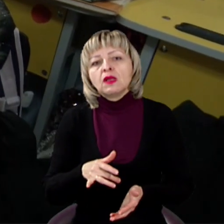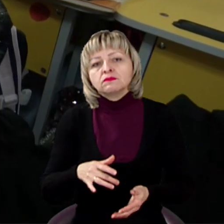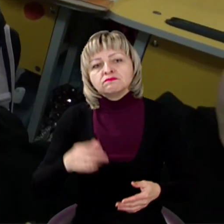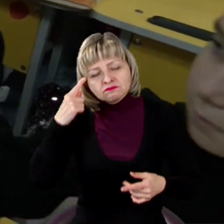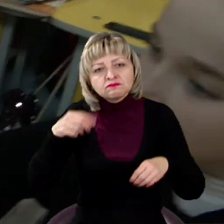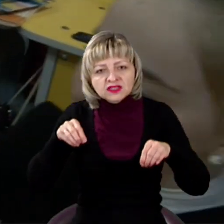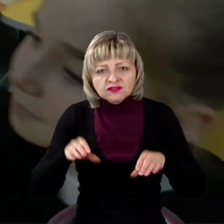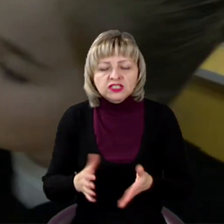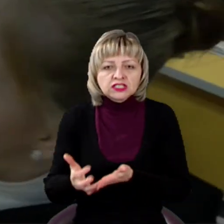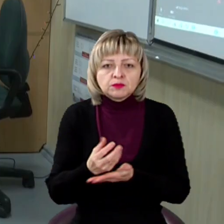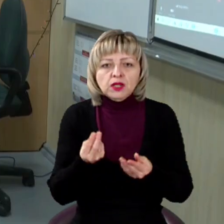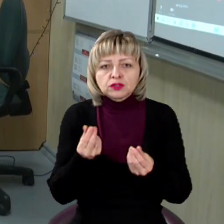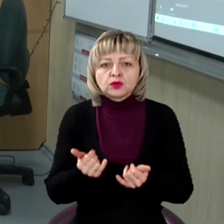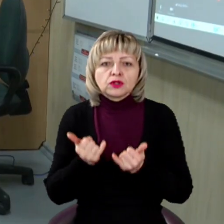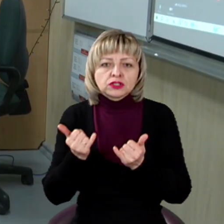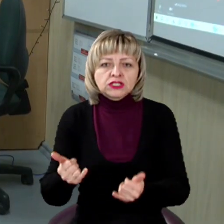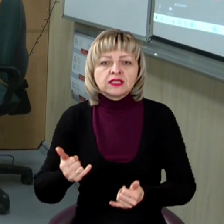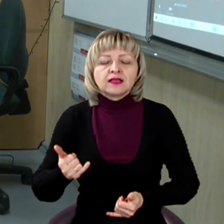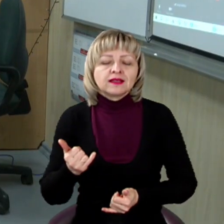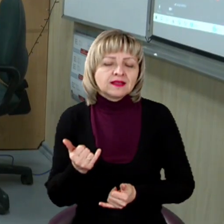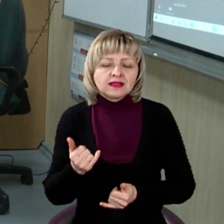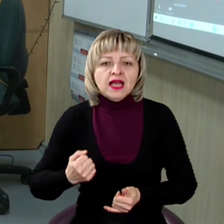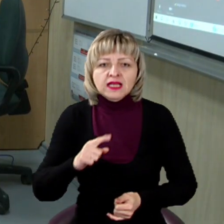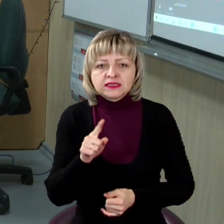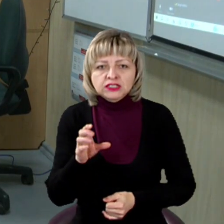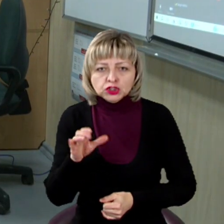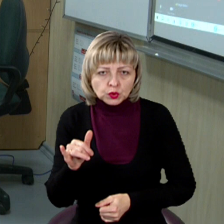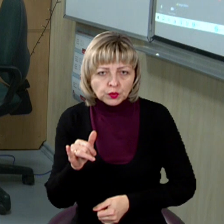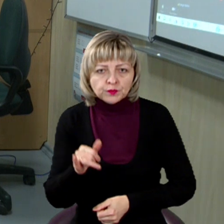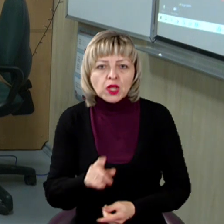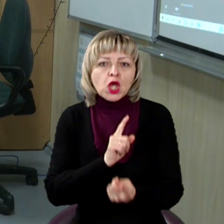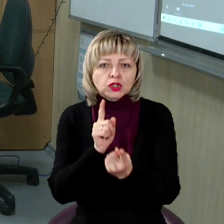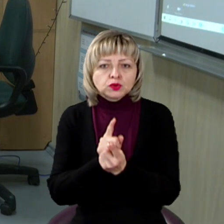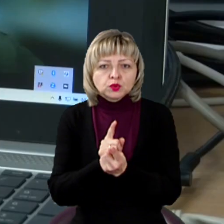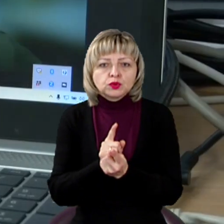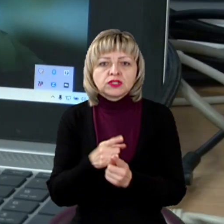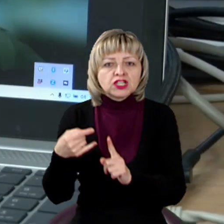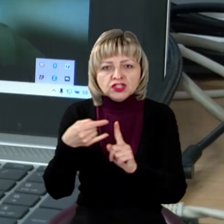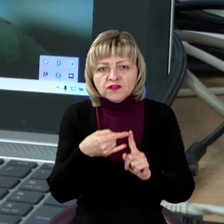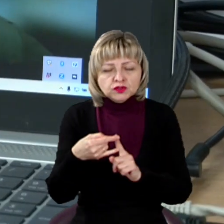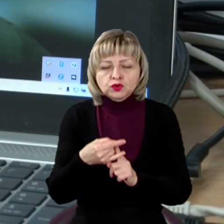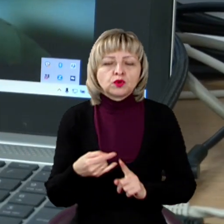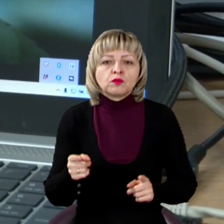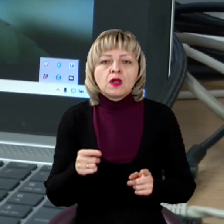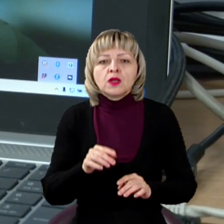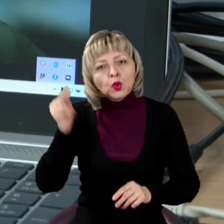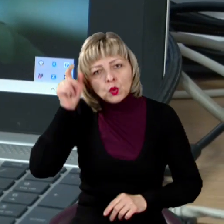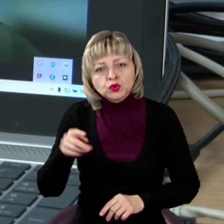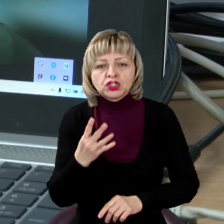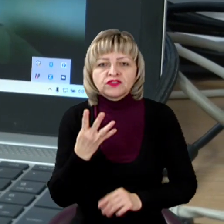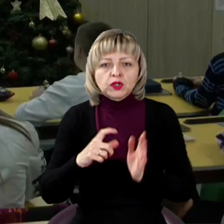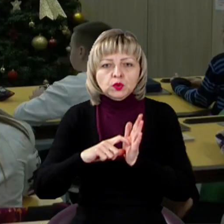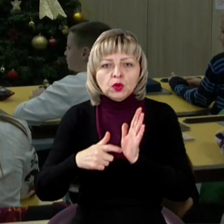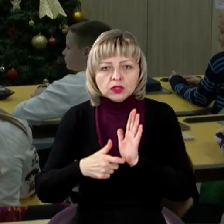України, розповів Суспільному ініціатор екскурсії Максим Благовірний. Каже, зустріч в Zoom із учнями 4-го В-класу провів